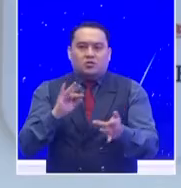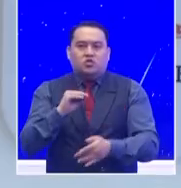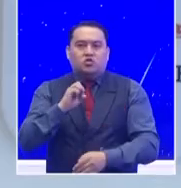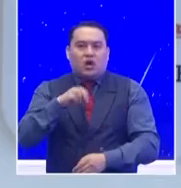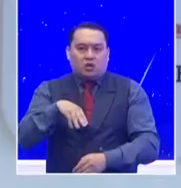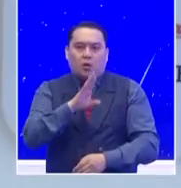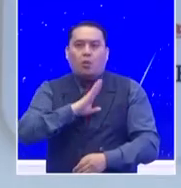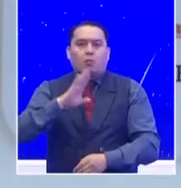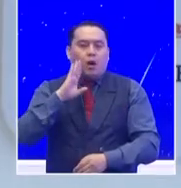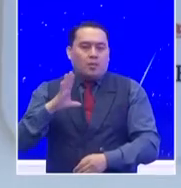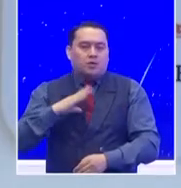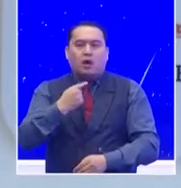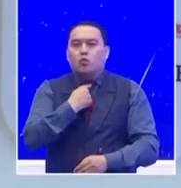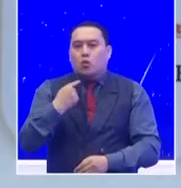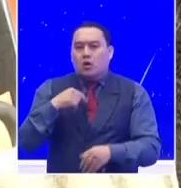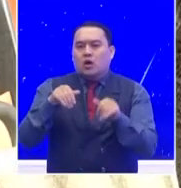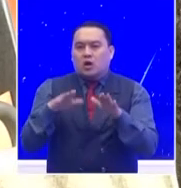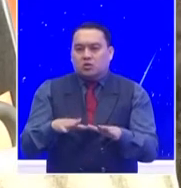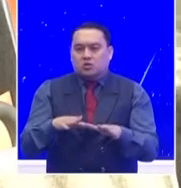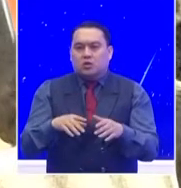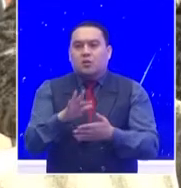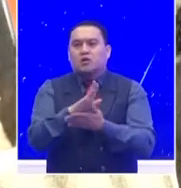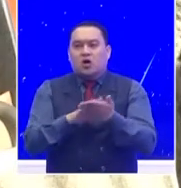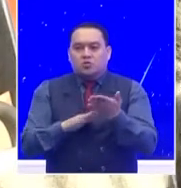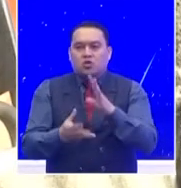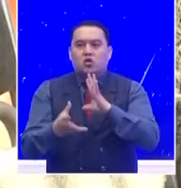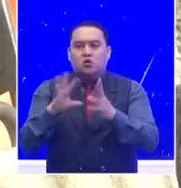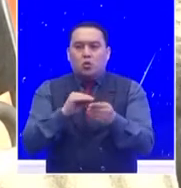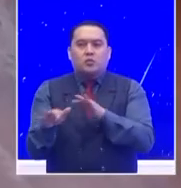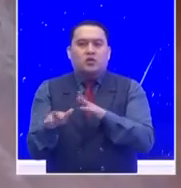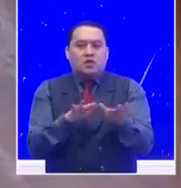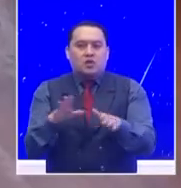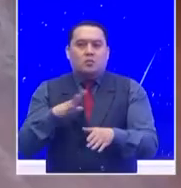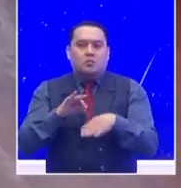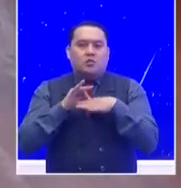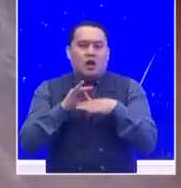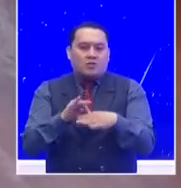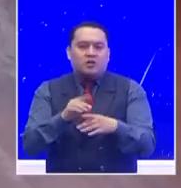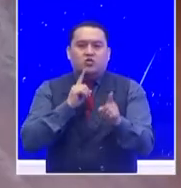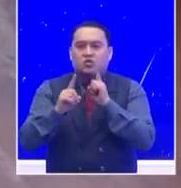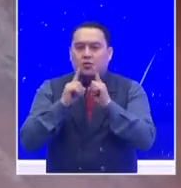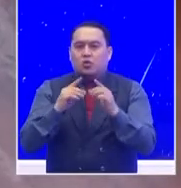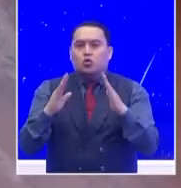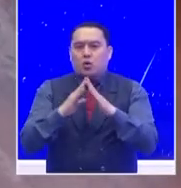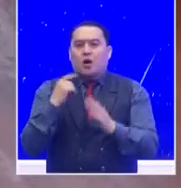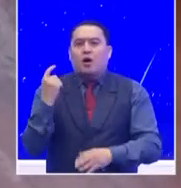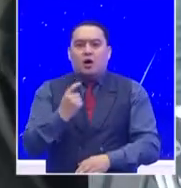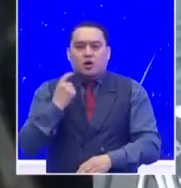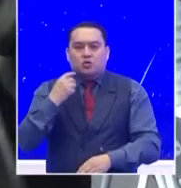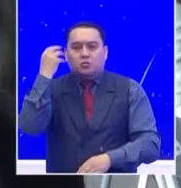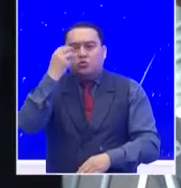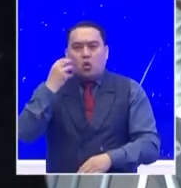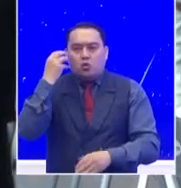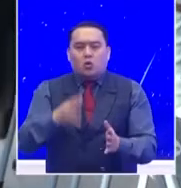для многодетных матерей, талдыкурганка решила пойти дальше. Итогом ее деятельности стало проведение семинара для домохозяек с участием